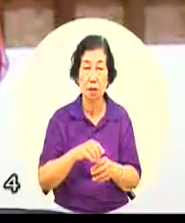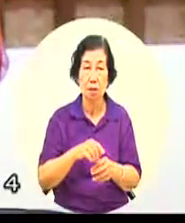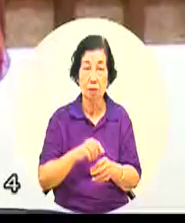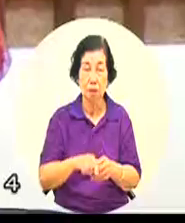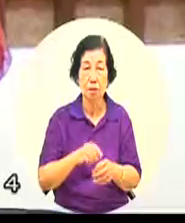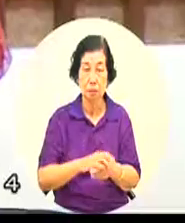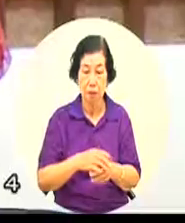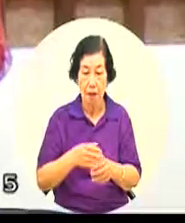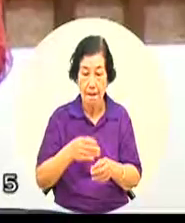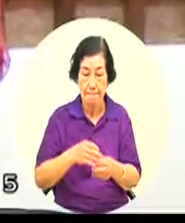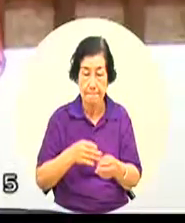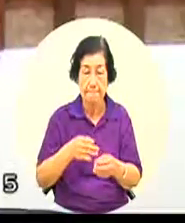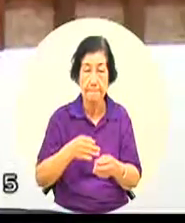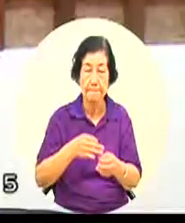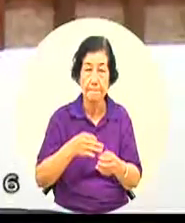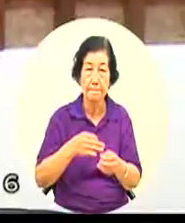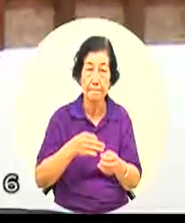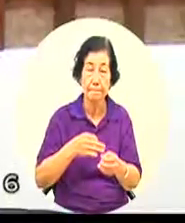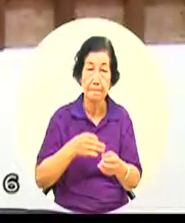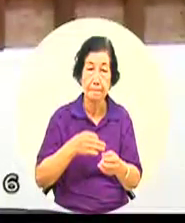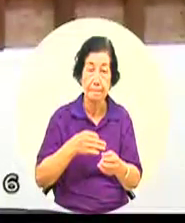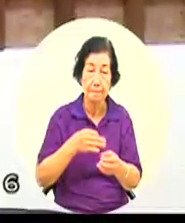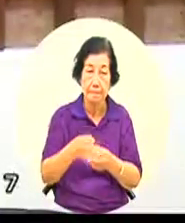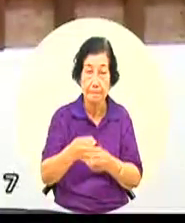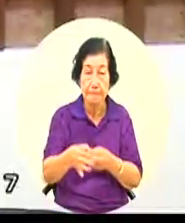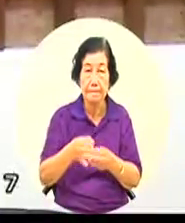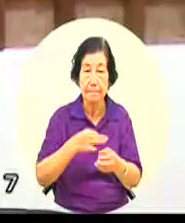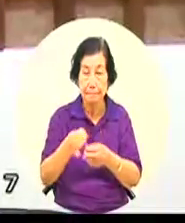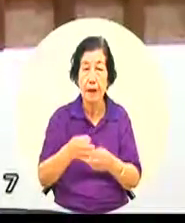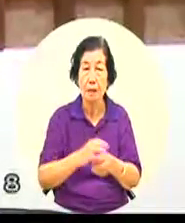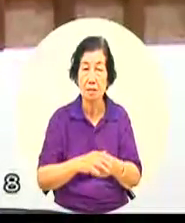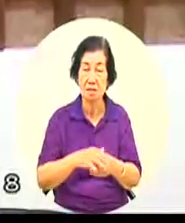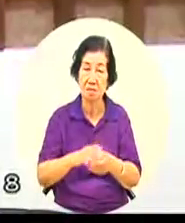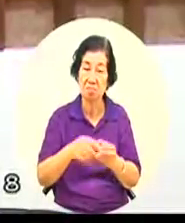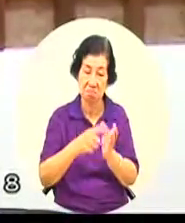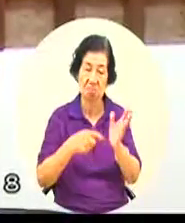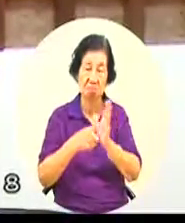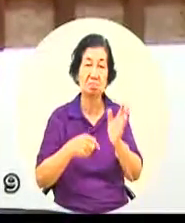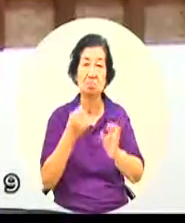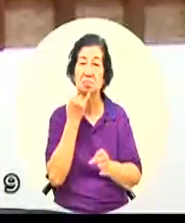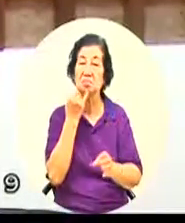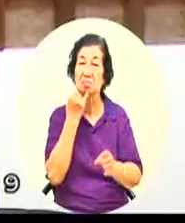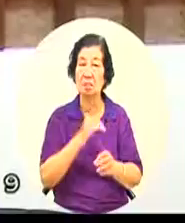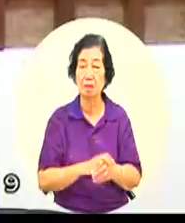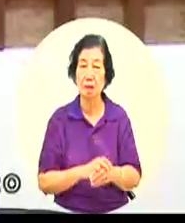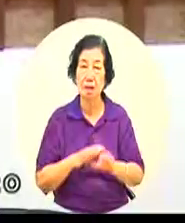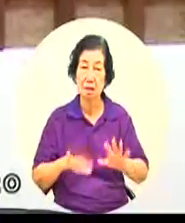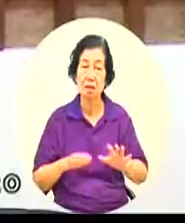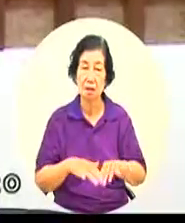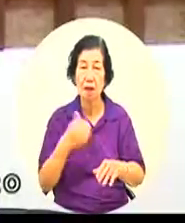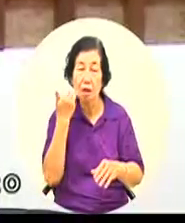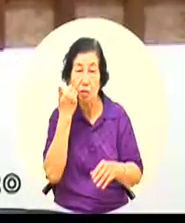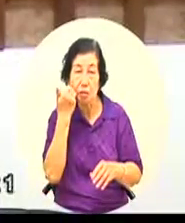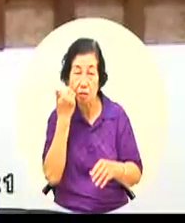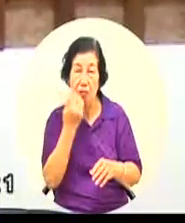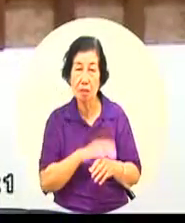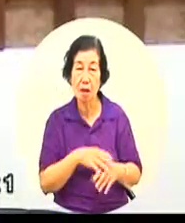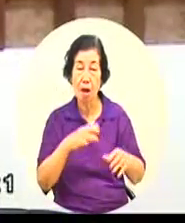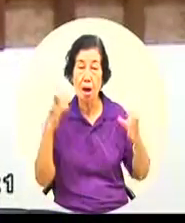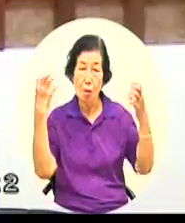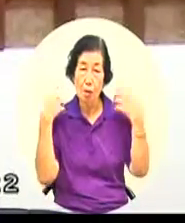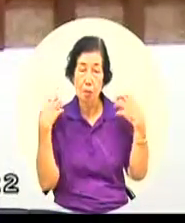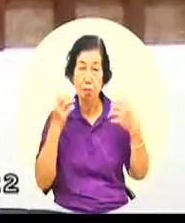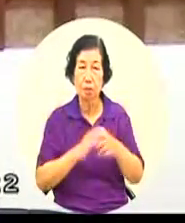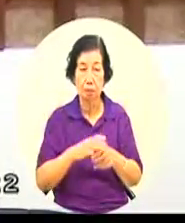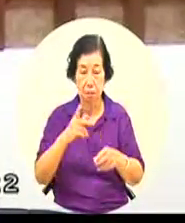易。来，我想问一下，我们这个些我们承办的到底是谁？毒品的科长吗？